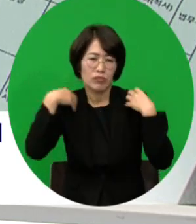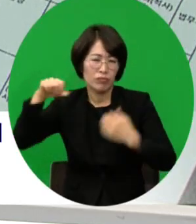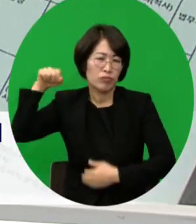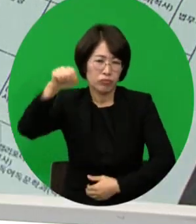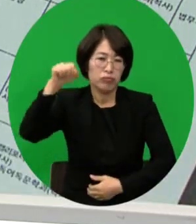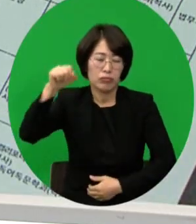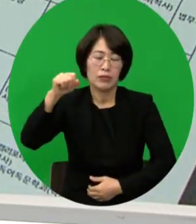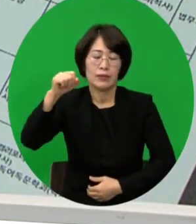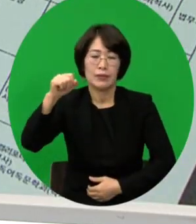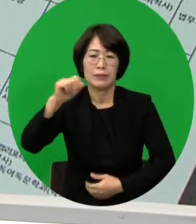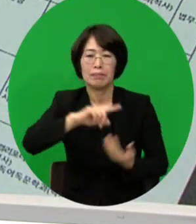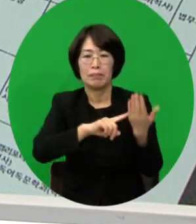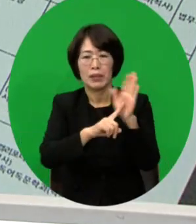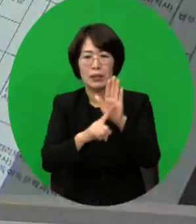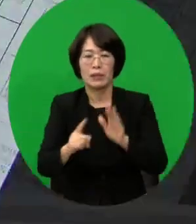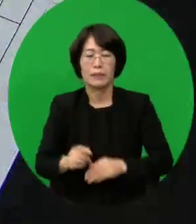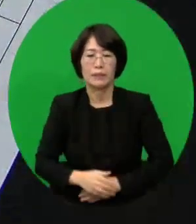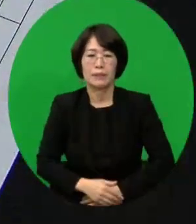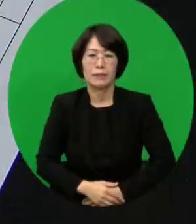문영철